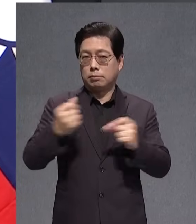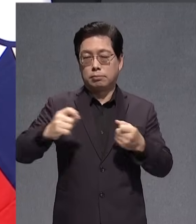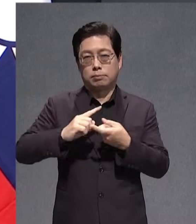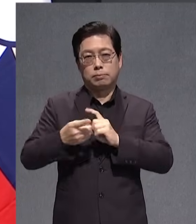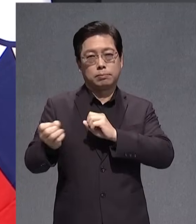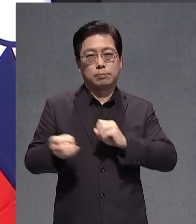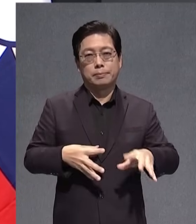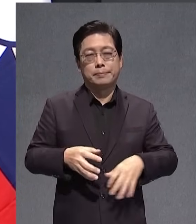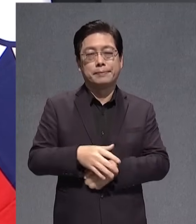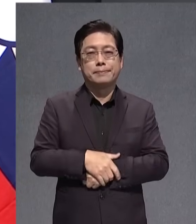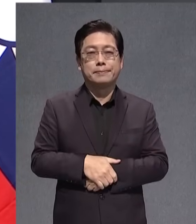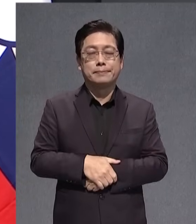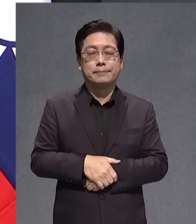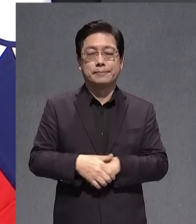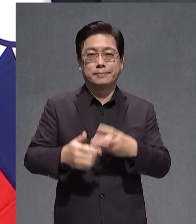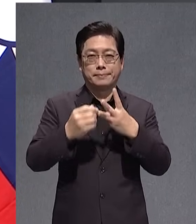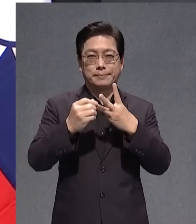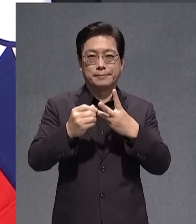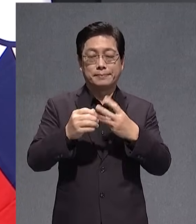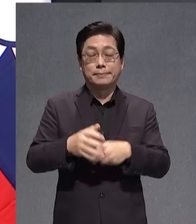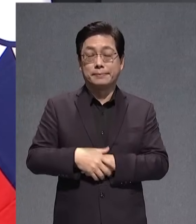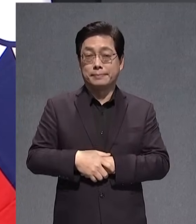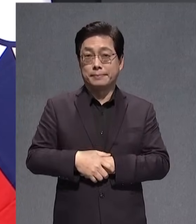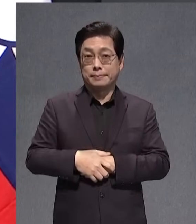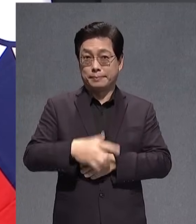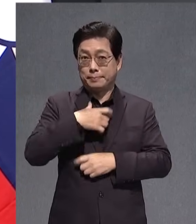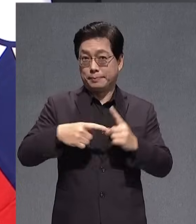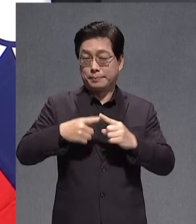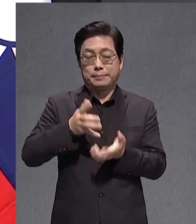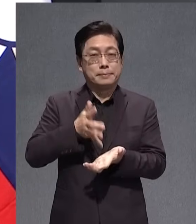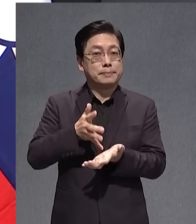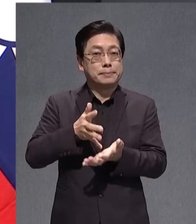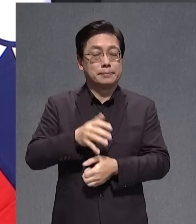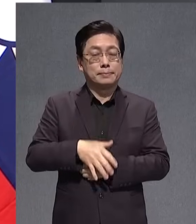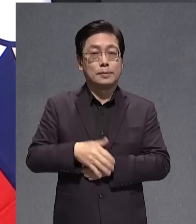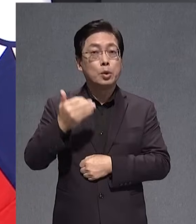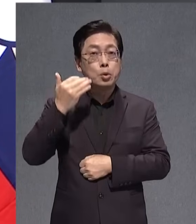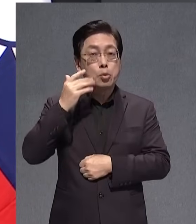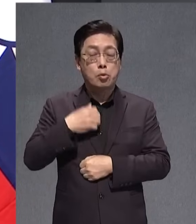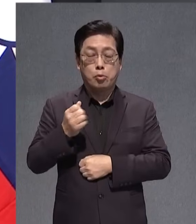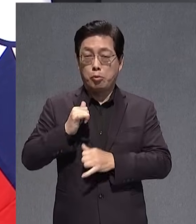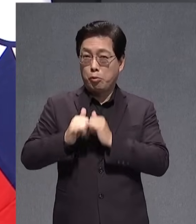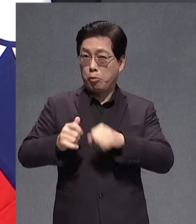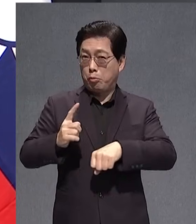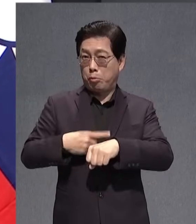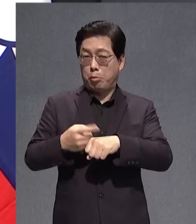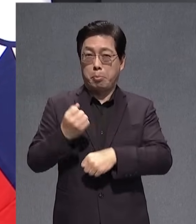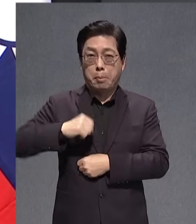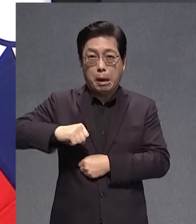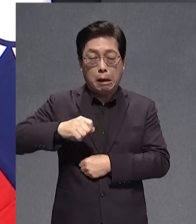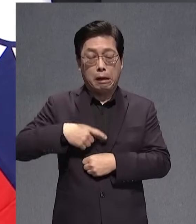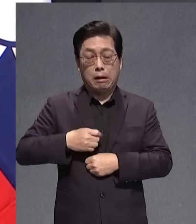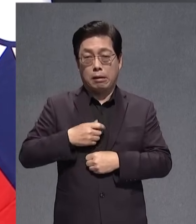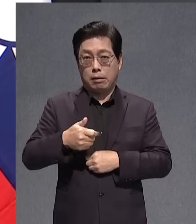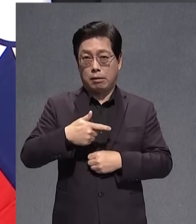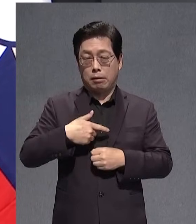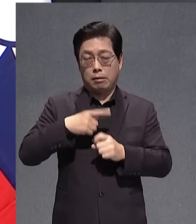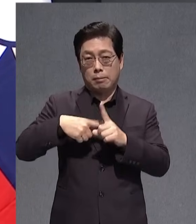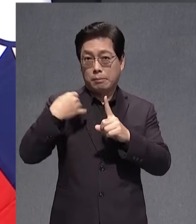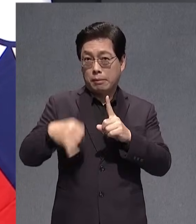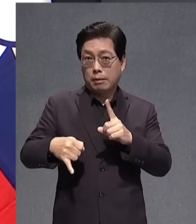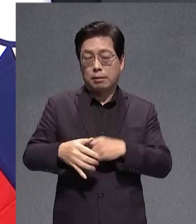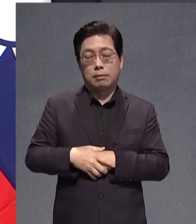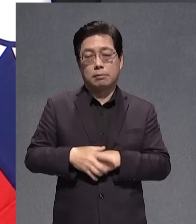权论。第三，候选人发表政见时如有违背公共秩序、善良风俗之行